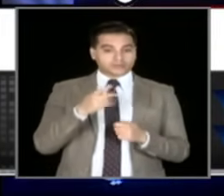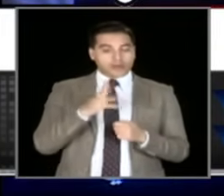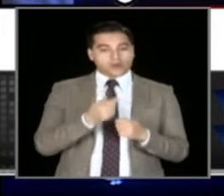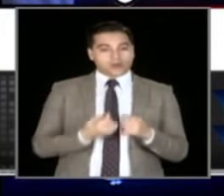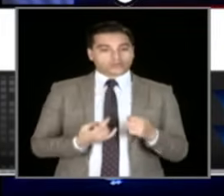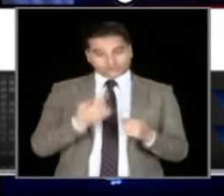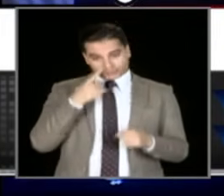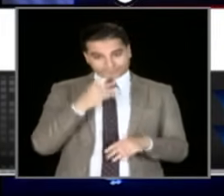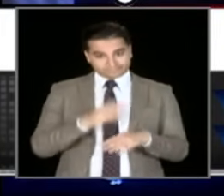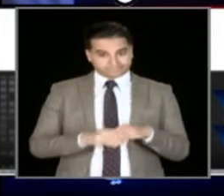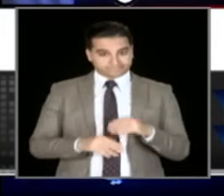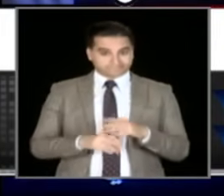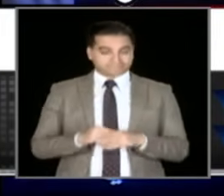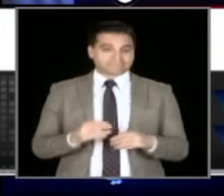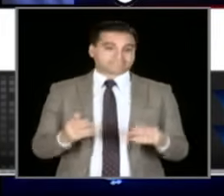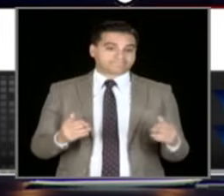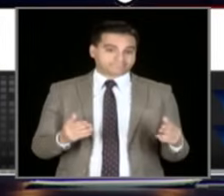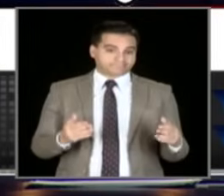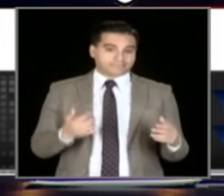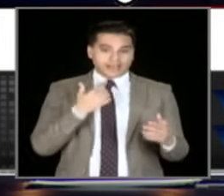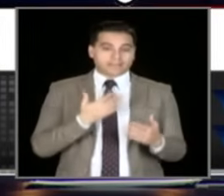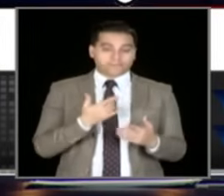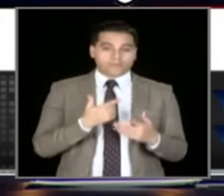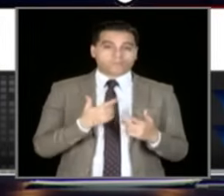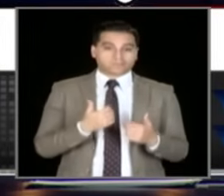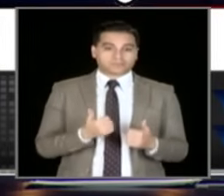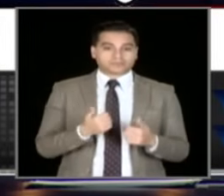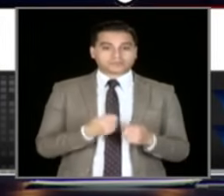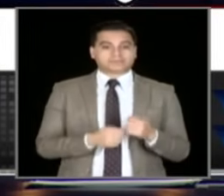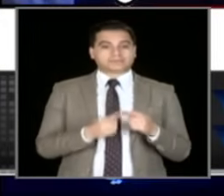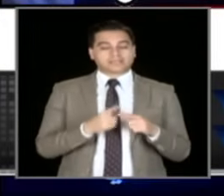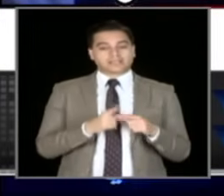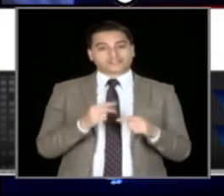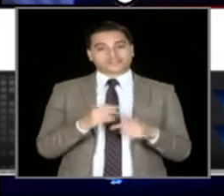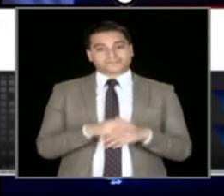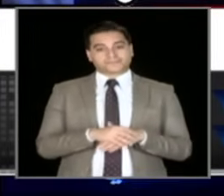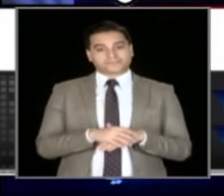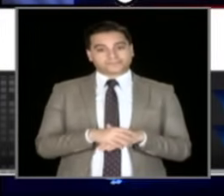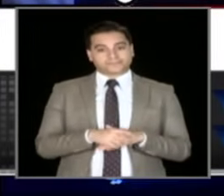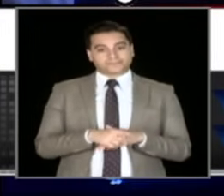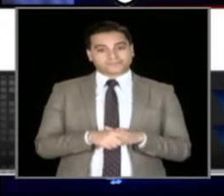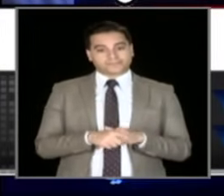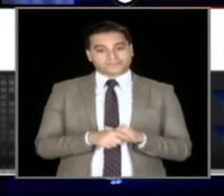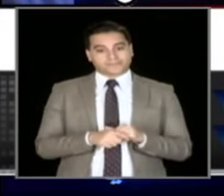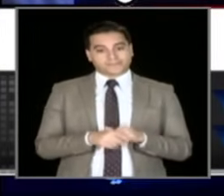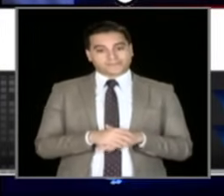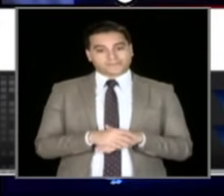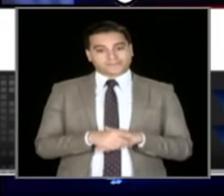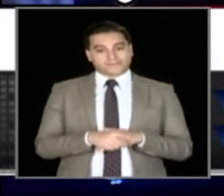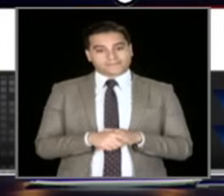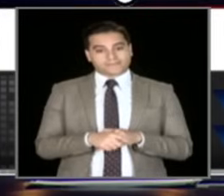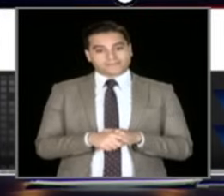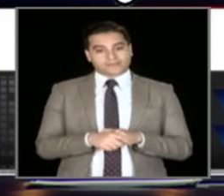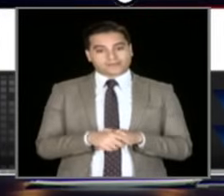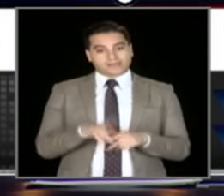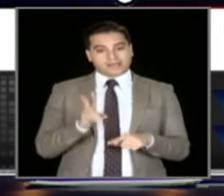دي هتفرق جامد جدا. أتمنى زائد 20. إجابتك إيه؟ نيجاتيف إن شاء الله.